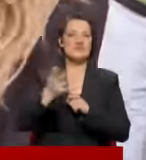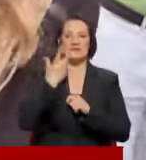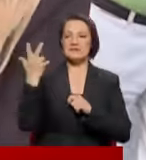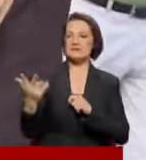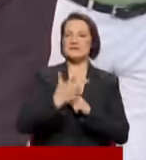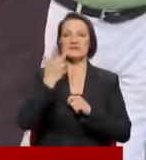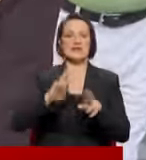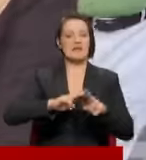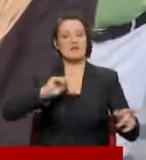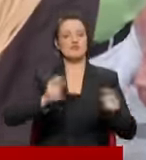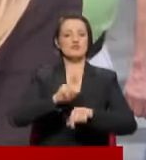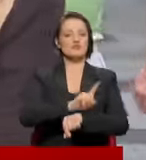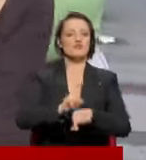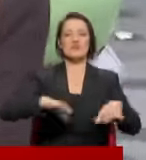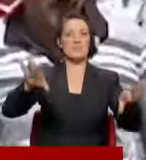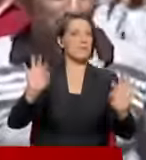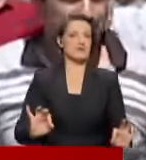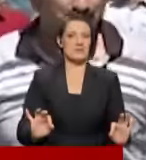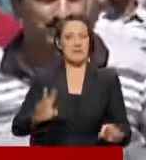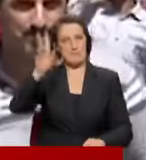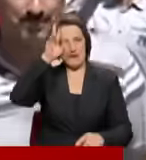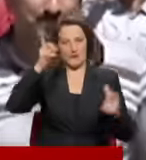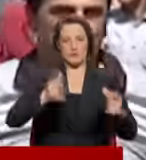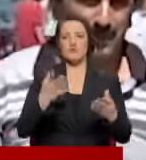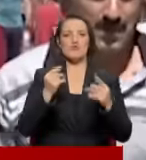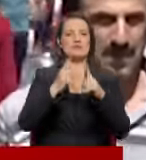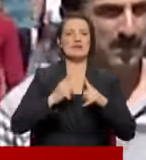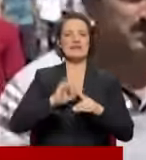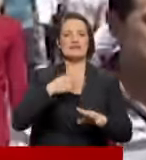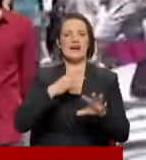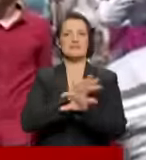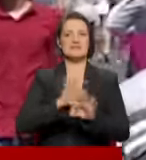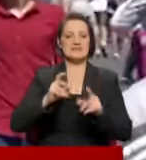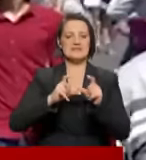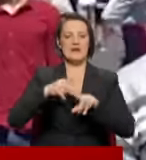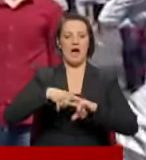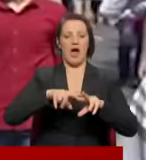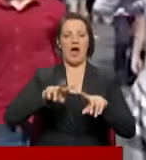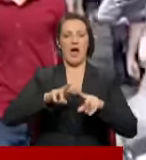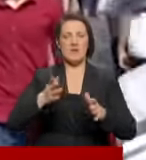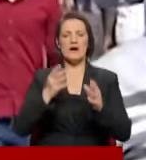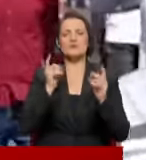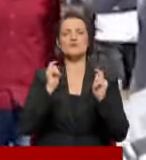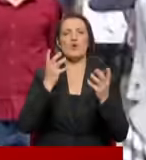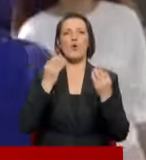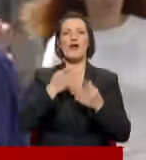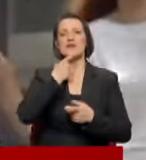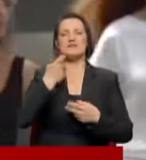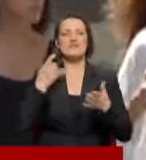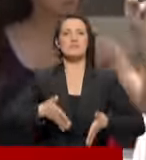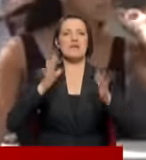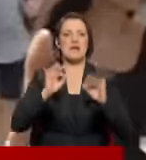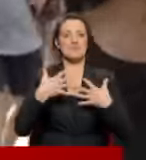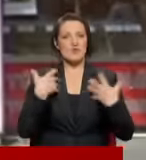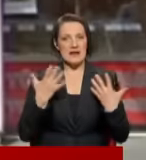hızlıca kentsel dönüşüm süreçlerini başlatabilmek. Beyoğlu'nda çok sayıda sahipsiz han ve sit alanı kapsamında ayakta zor duran bina var. Hem